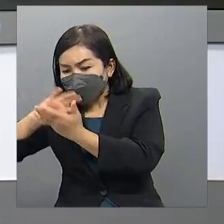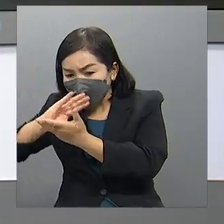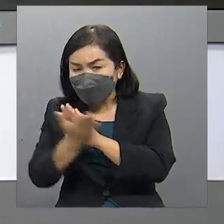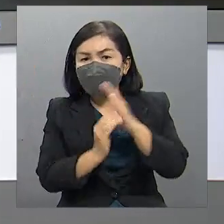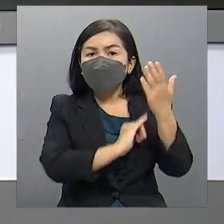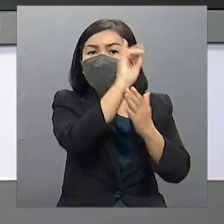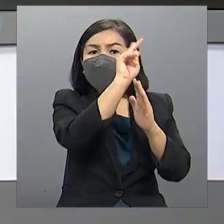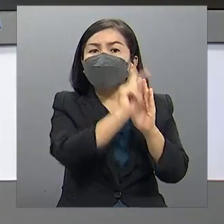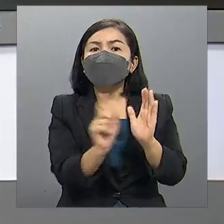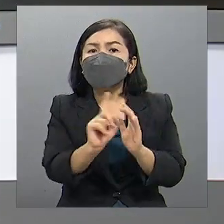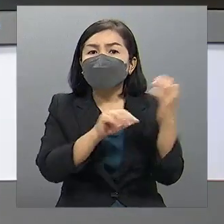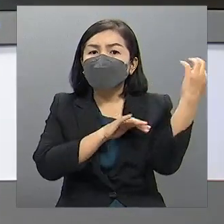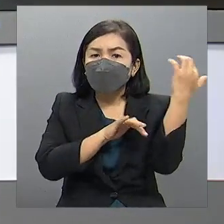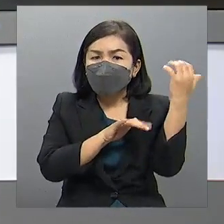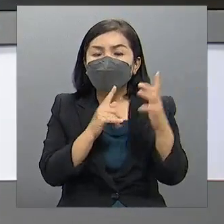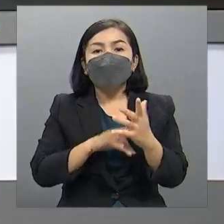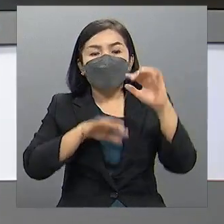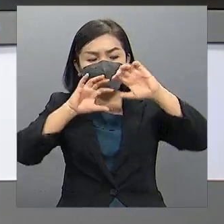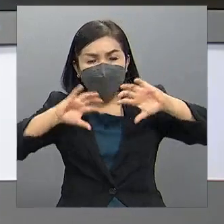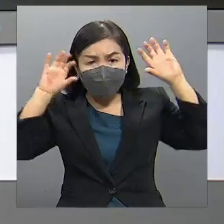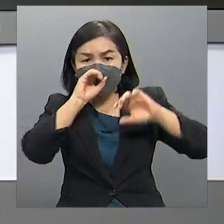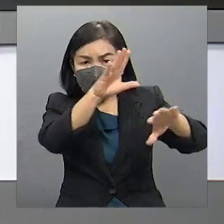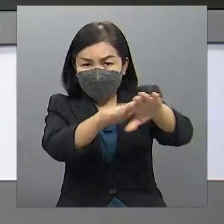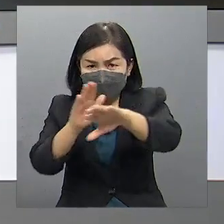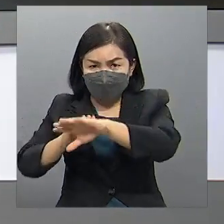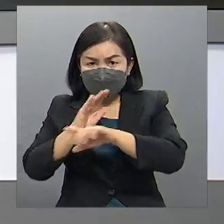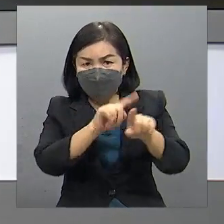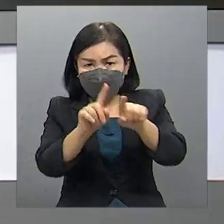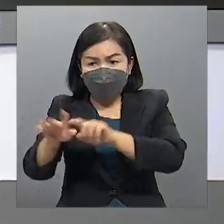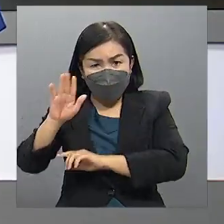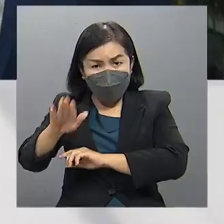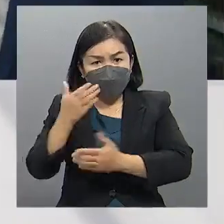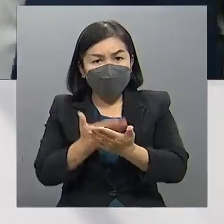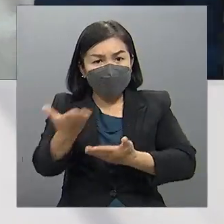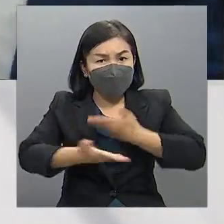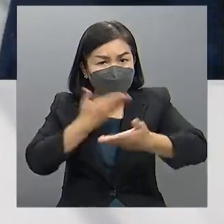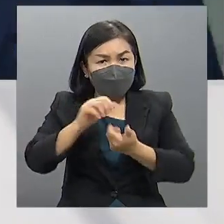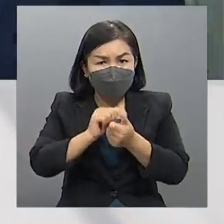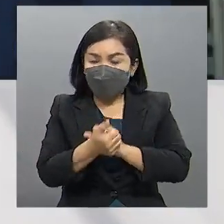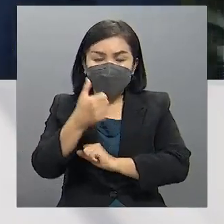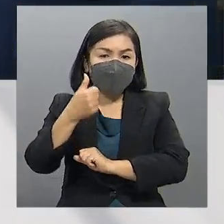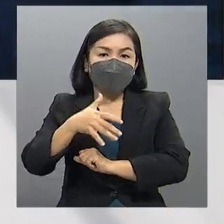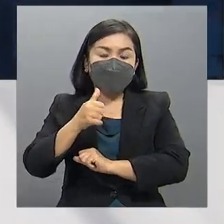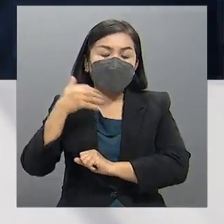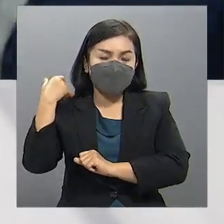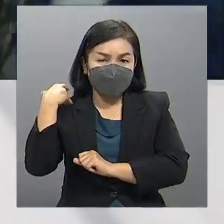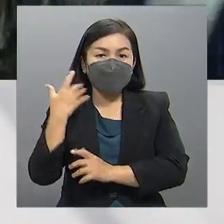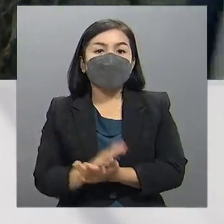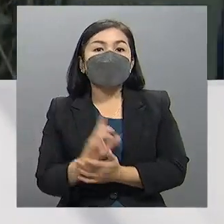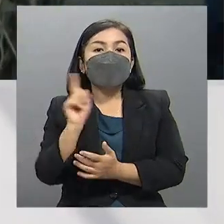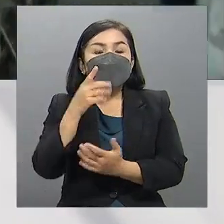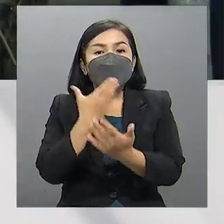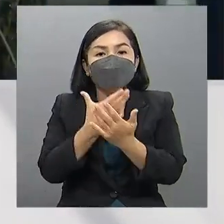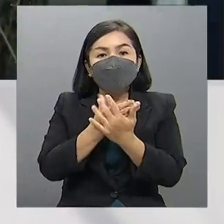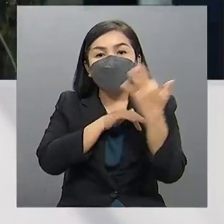หลายประเทศออกประกาศเตือนรวมไปถึงฉายาแรงห้ามซื้อขายกันเลยทีเดียวค่ะปิดข้อนะคะใช้เวลาพักทานเกือบ